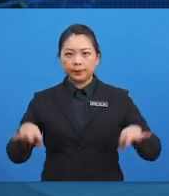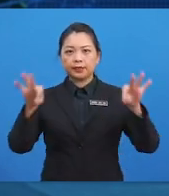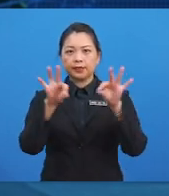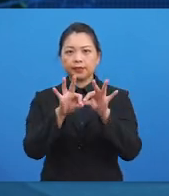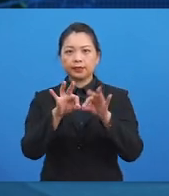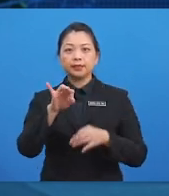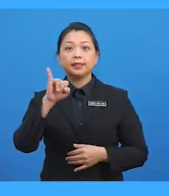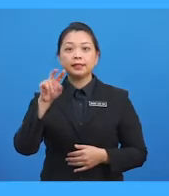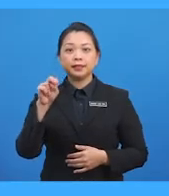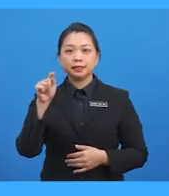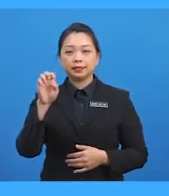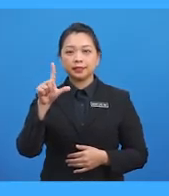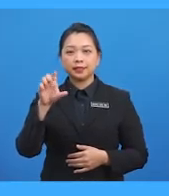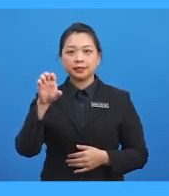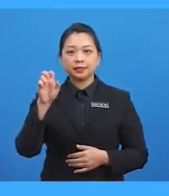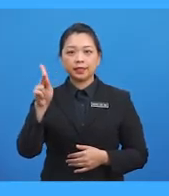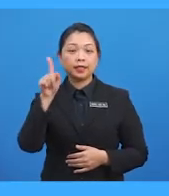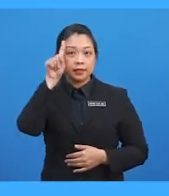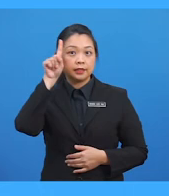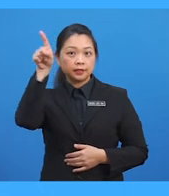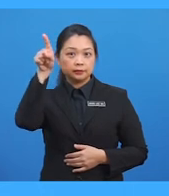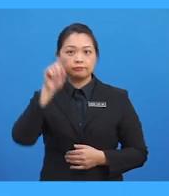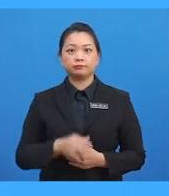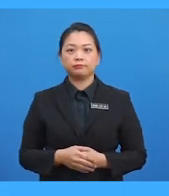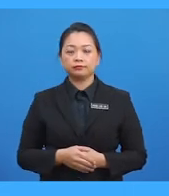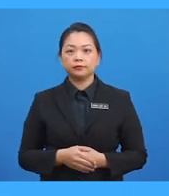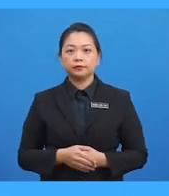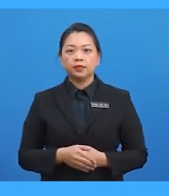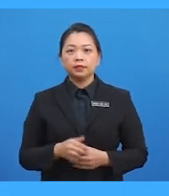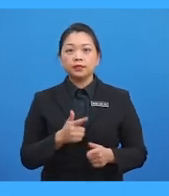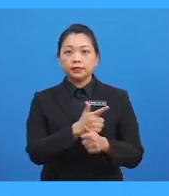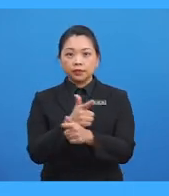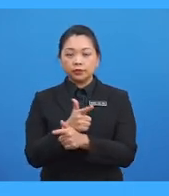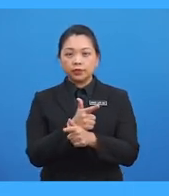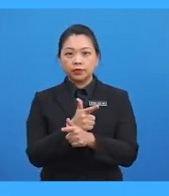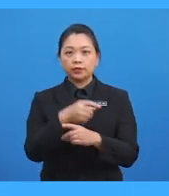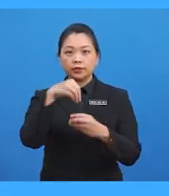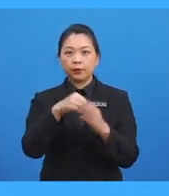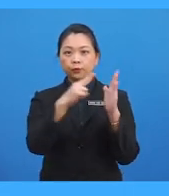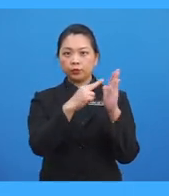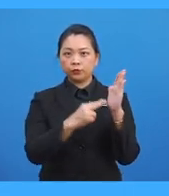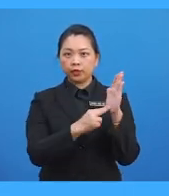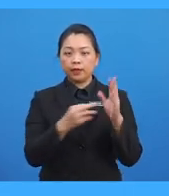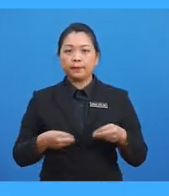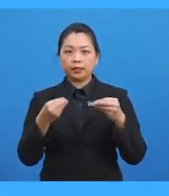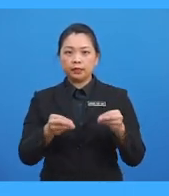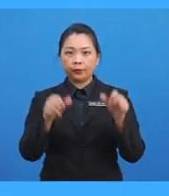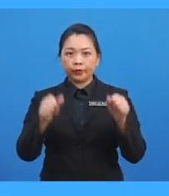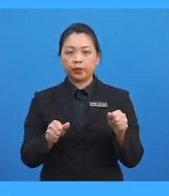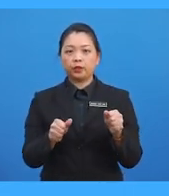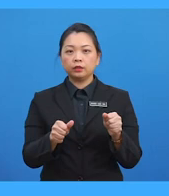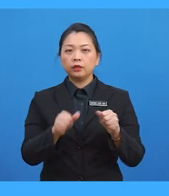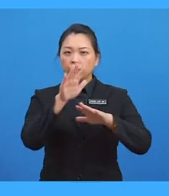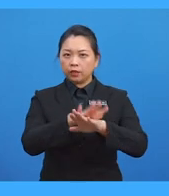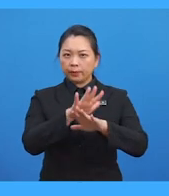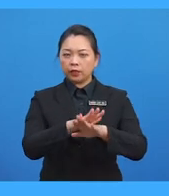intelek. Kepentingan harta intelek ialah dilindungi dalam undang-undang bagi membolehkan orang ramai